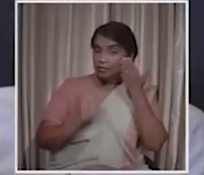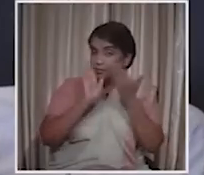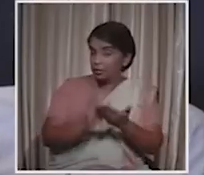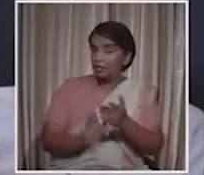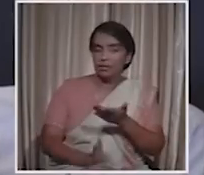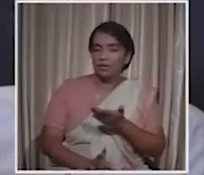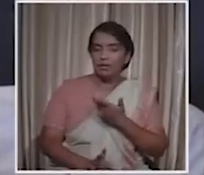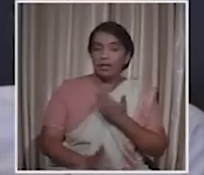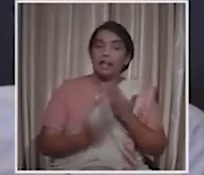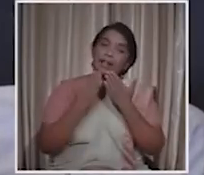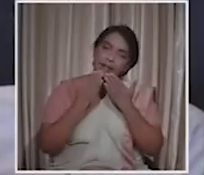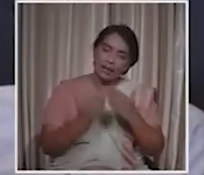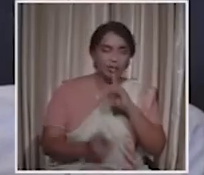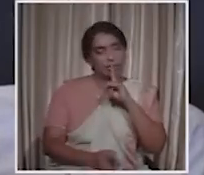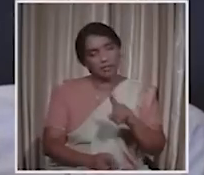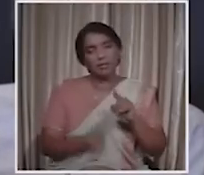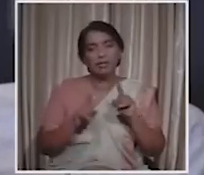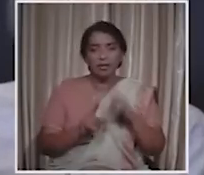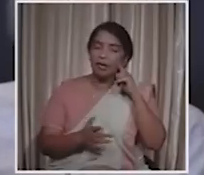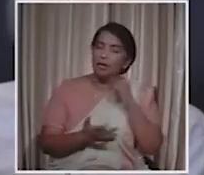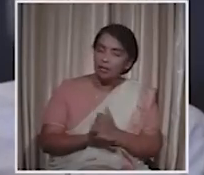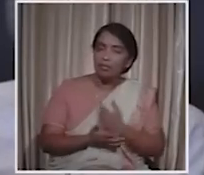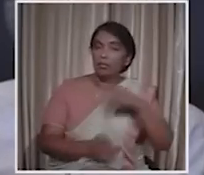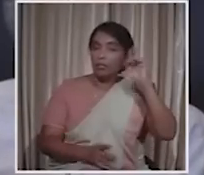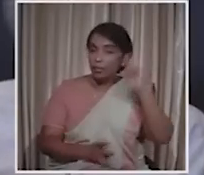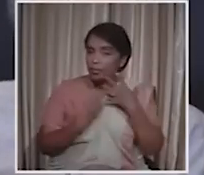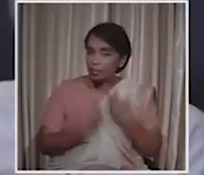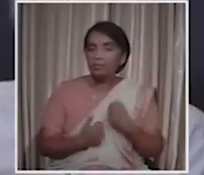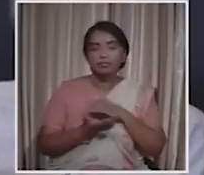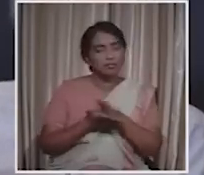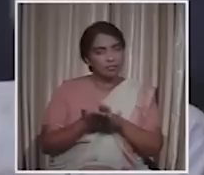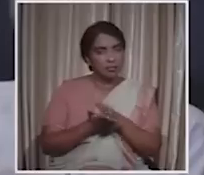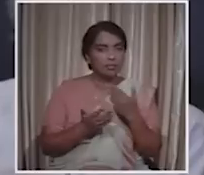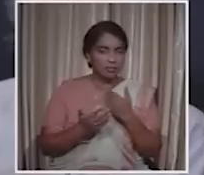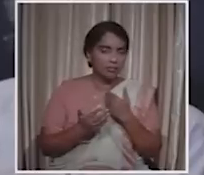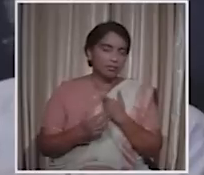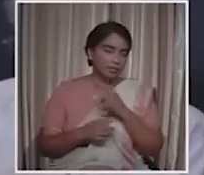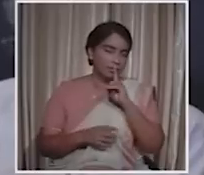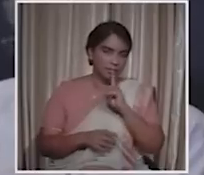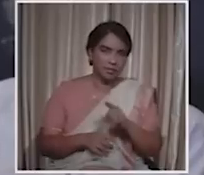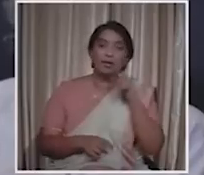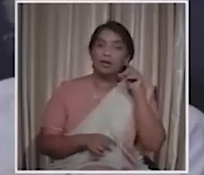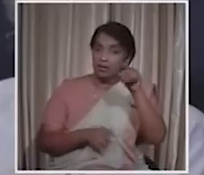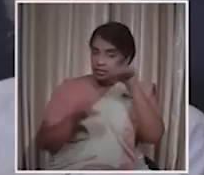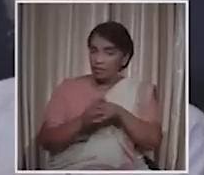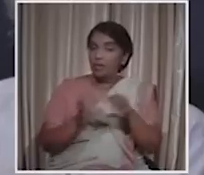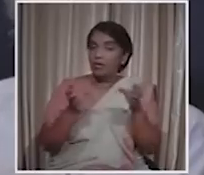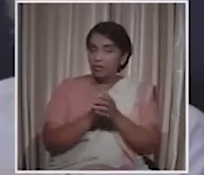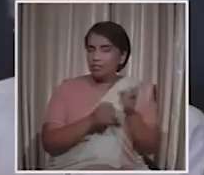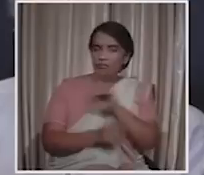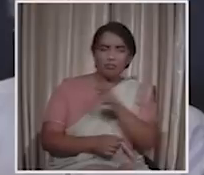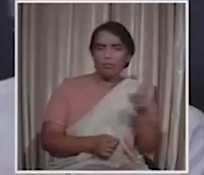දෙනවට ස්තුතිවන්ත වෙනවා. ඒ දුෂ්කරතා ජය ගැනීමේ පිළියම් අපට යෝජනා කරනවා. ඔබ ඉන්නේ කණ්ඩායම් දෙකෙන්